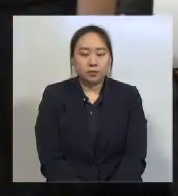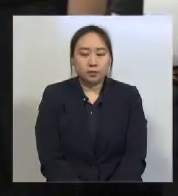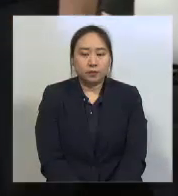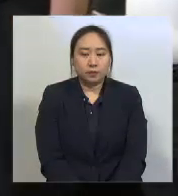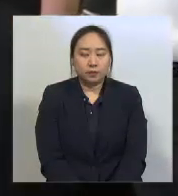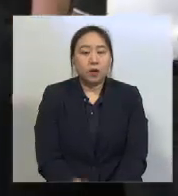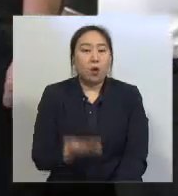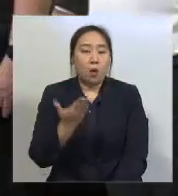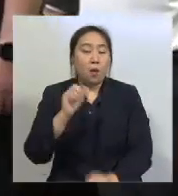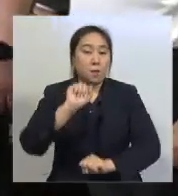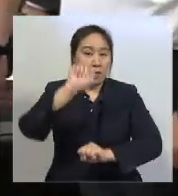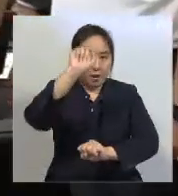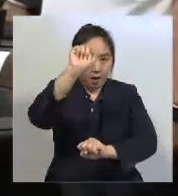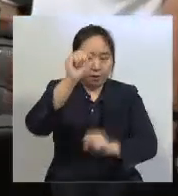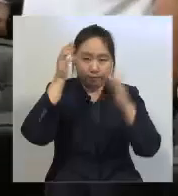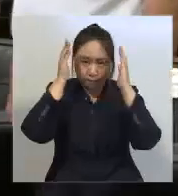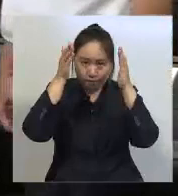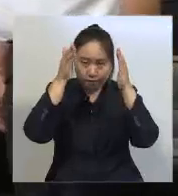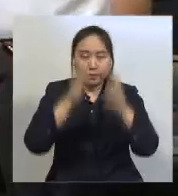ขอประกาศเจตนารมณ์ว่า